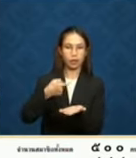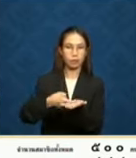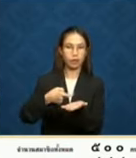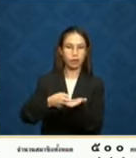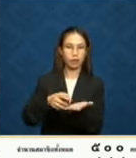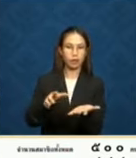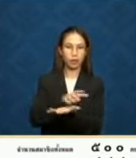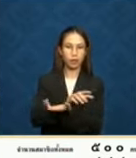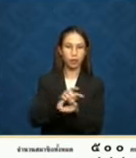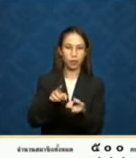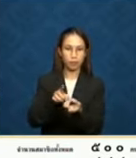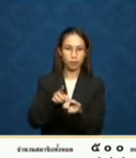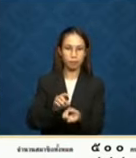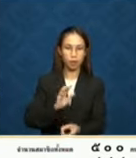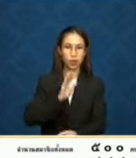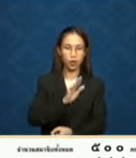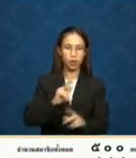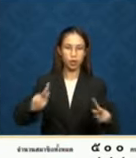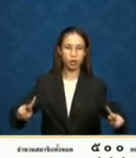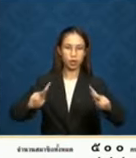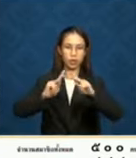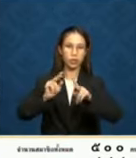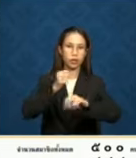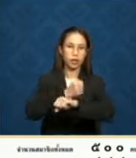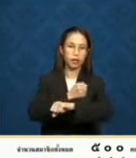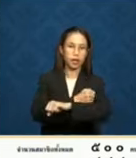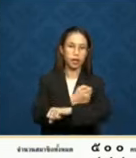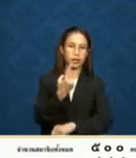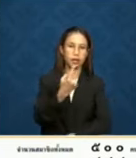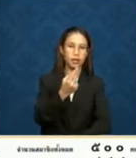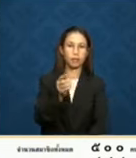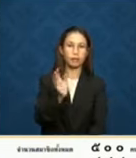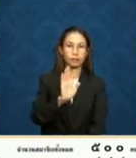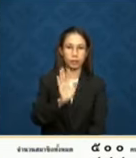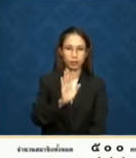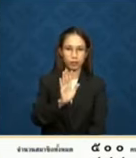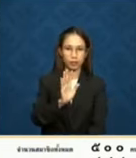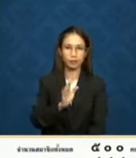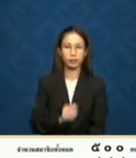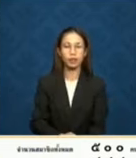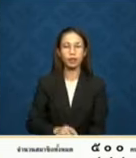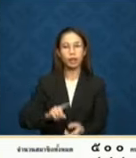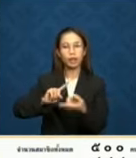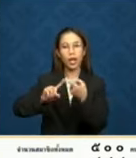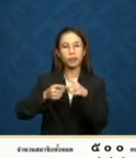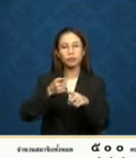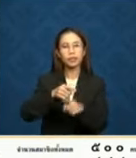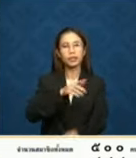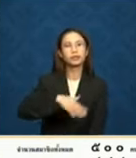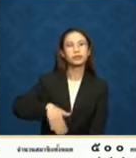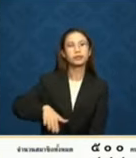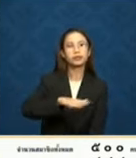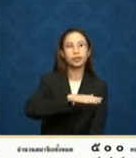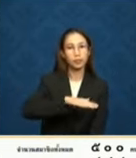มไม่ใช่เป็ของกระสวงแงงานเพลงอย่เดียวเป็นเงินของเพื่อนเพื่อนท